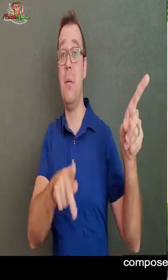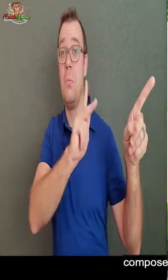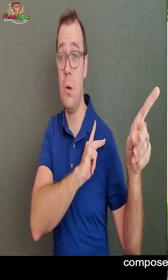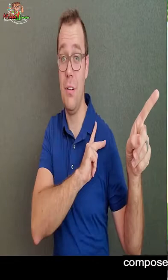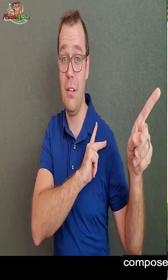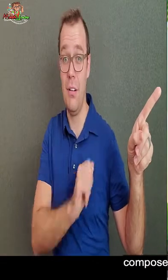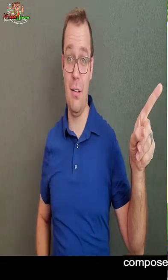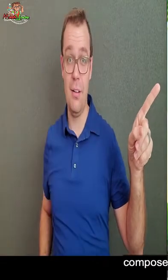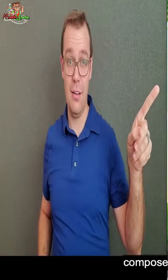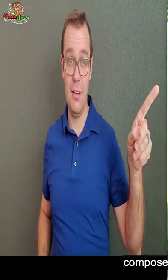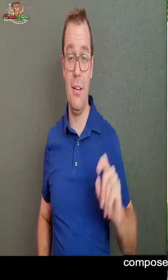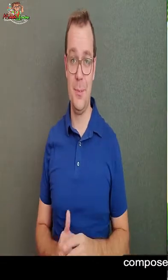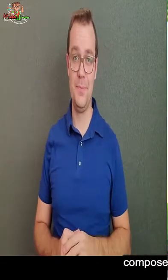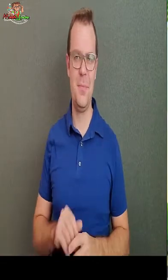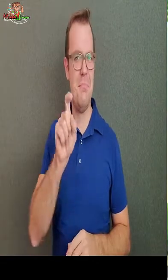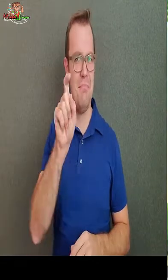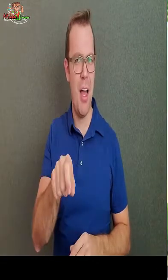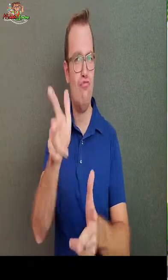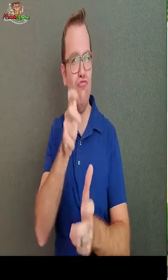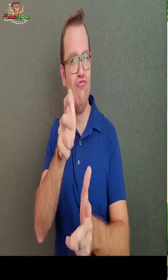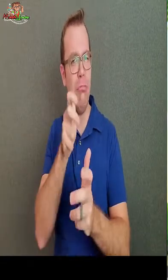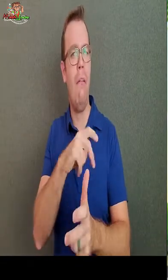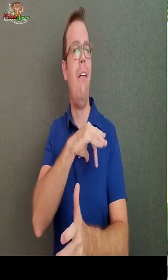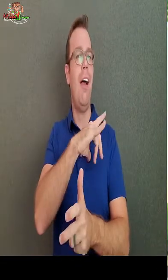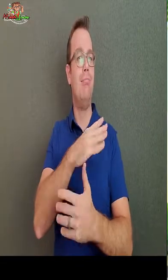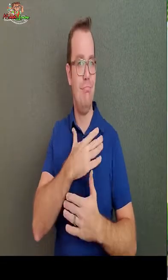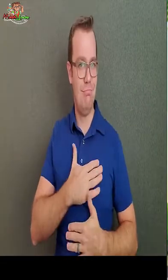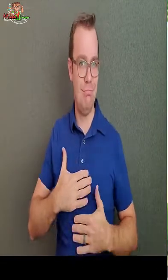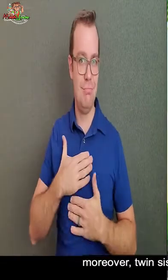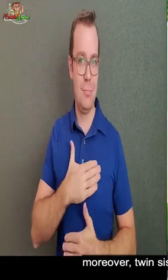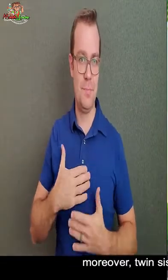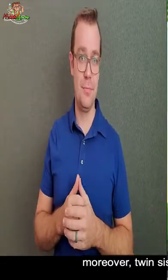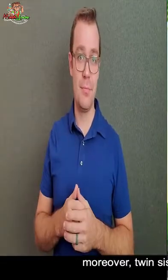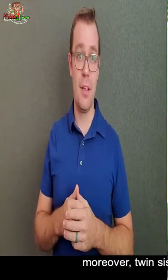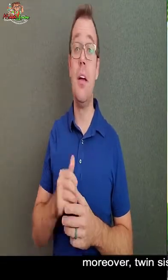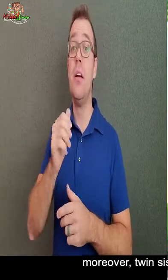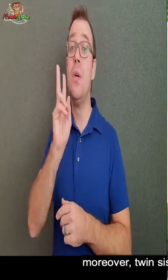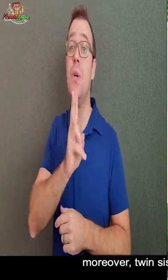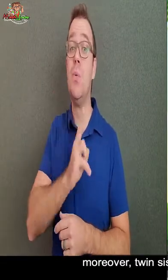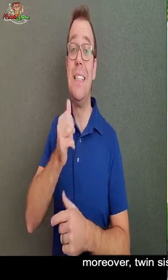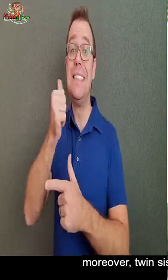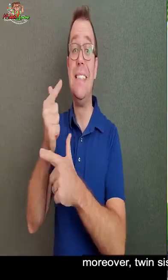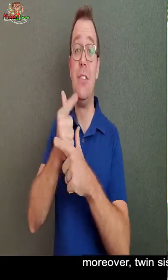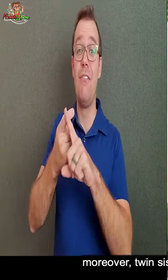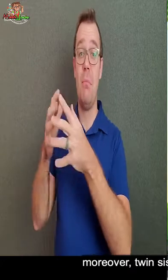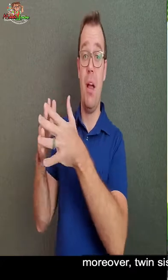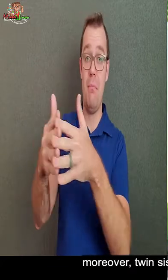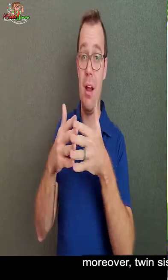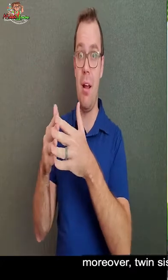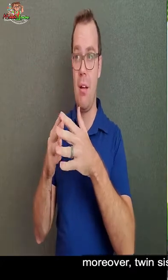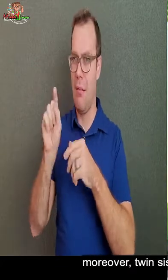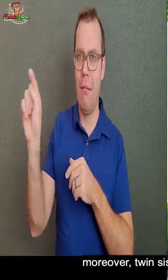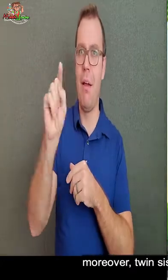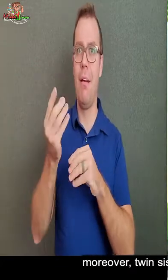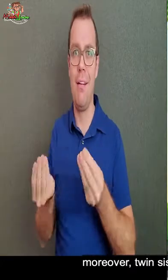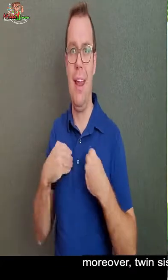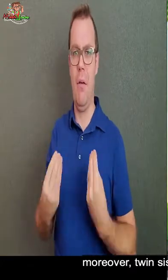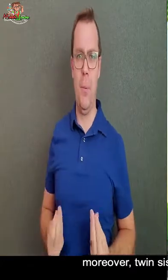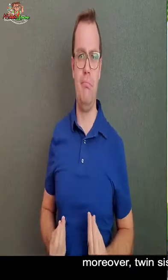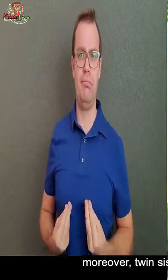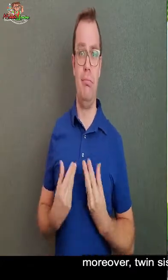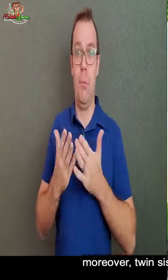सैंड्रा बहन फ्रॉम पोर्टुगल, और वो आप जरूर सुनिएगा। उसके ऊपर हमारी अमेरिका से ट्विन सिस्टर्स काफी कुछ हमारा